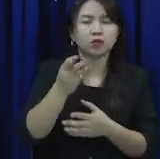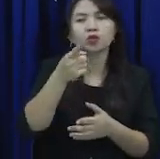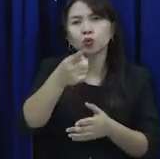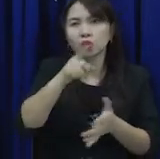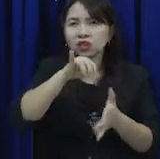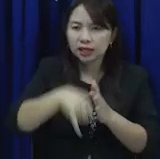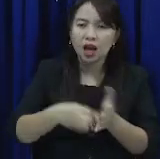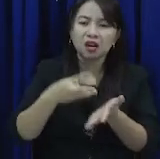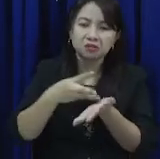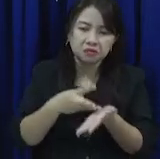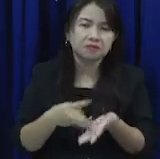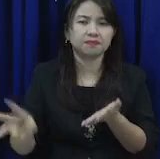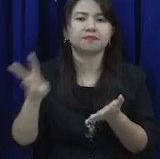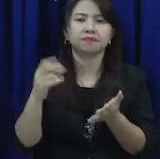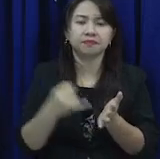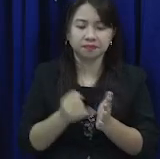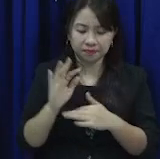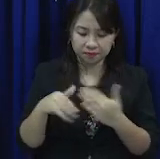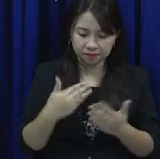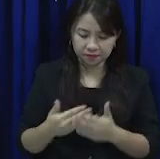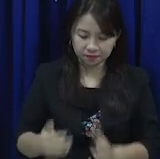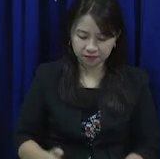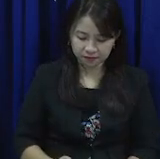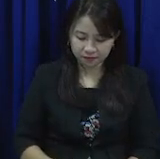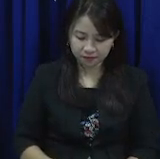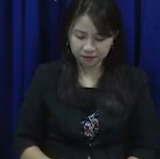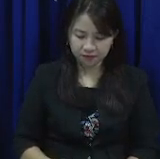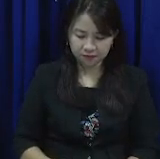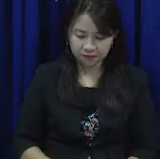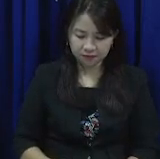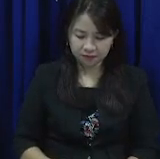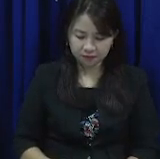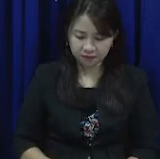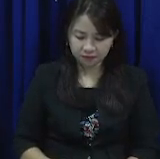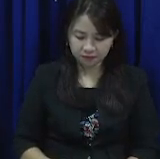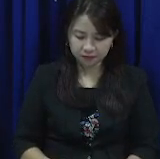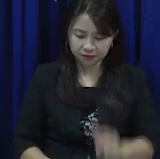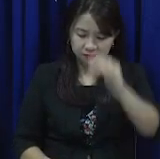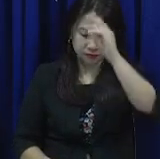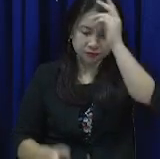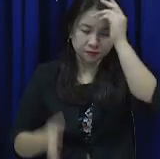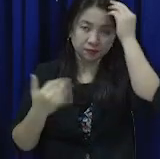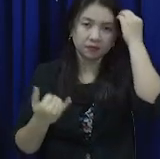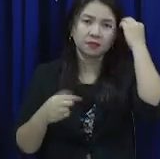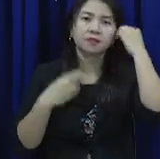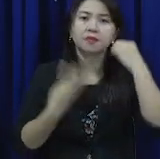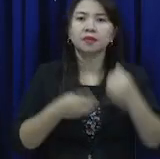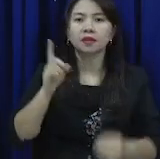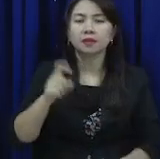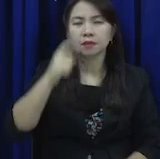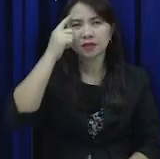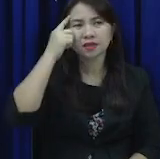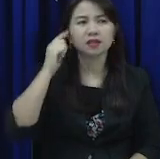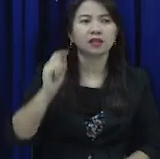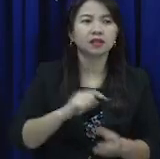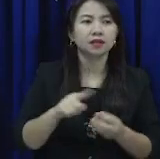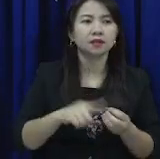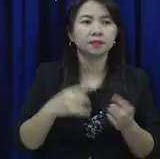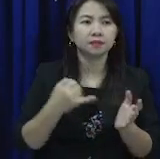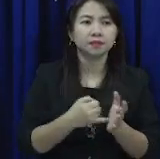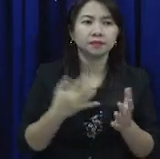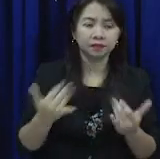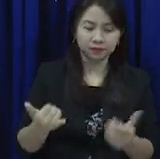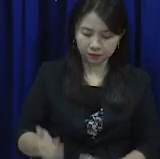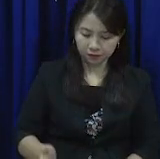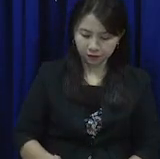mo lang e pasalamat nga tayo hindi pa sinisingil yung buhay Yeah e kung buhay na lang usapan natin young people Tatanggalin ko yung pera